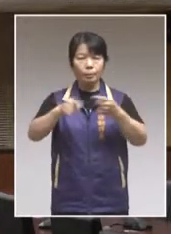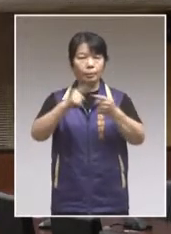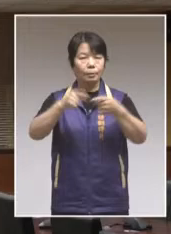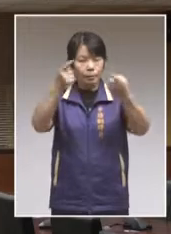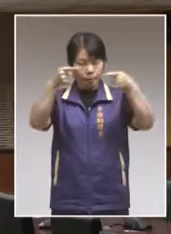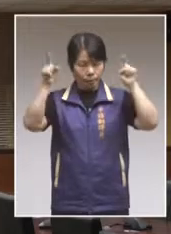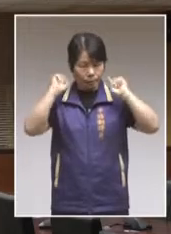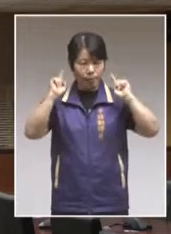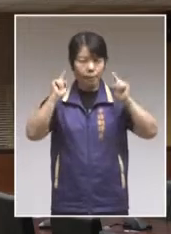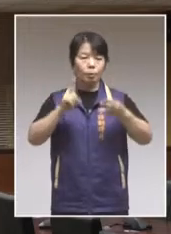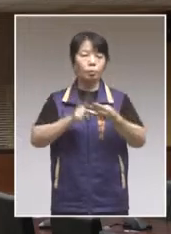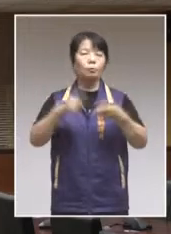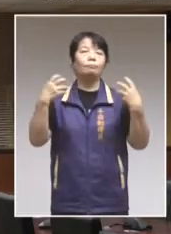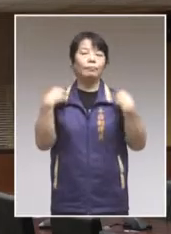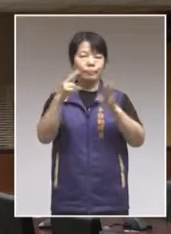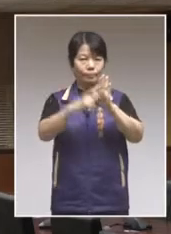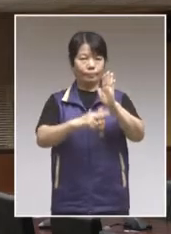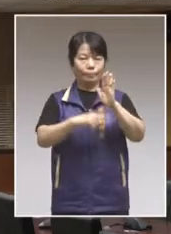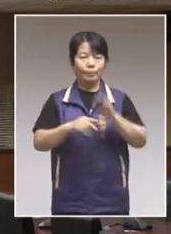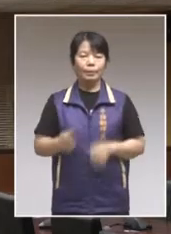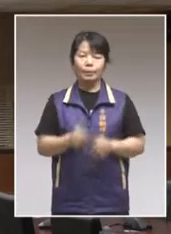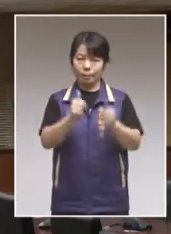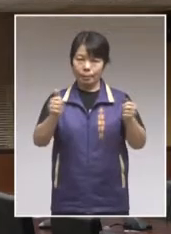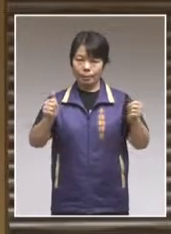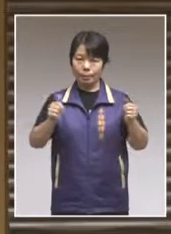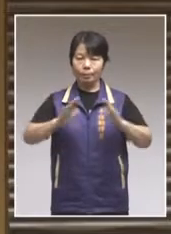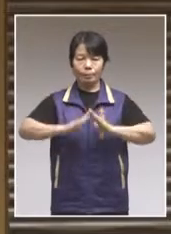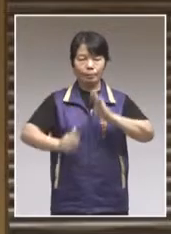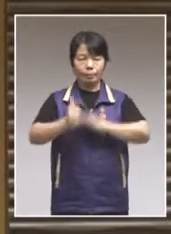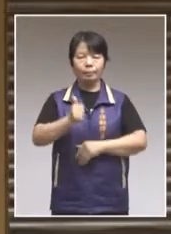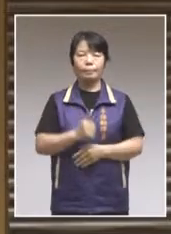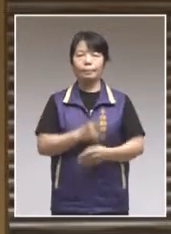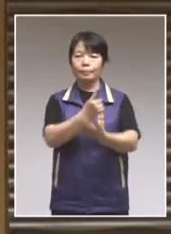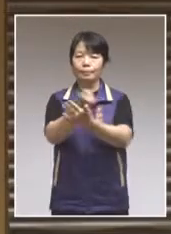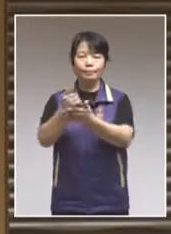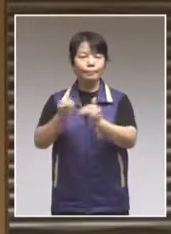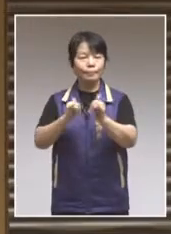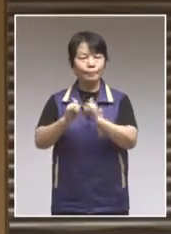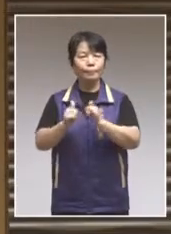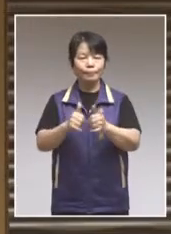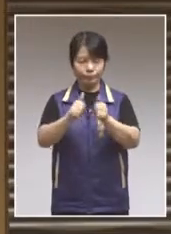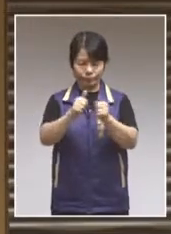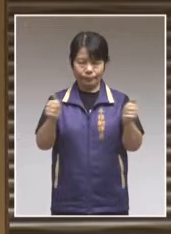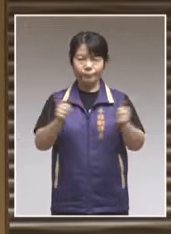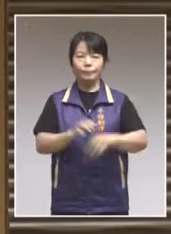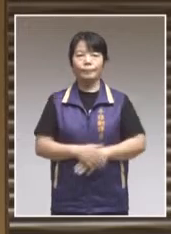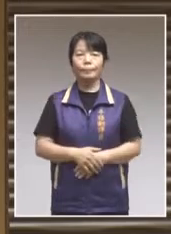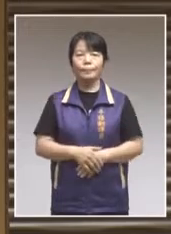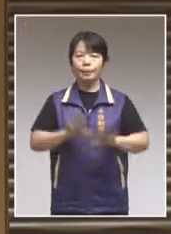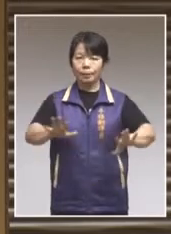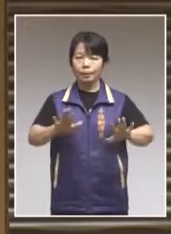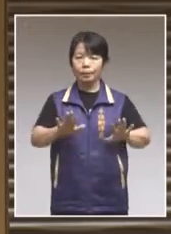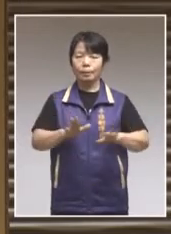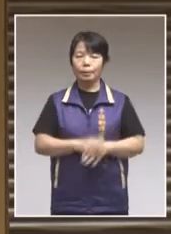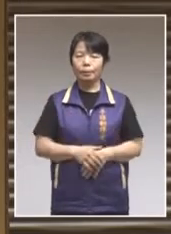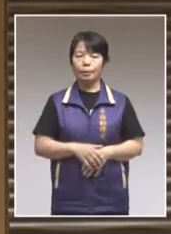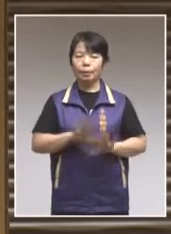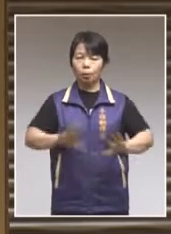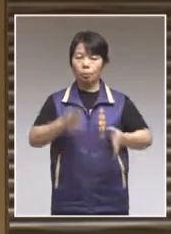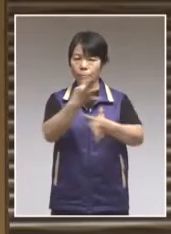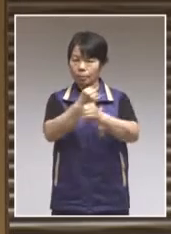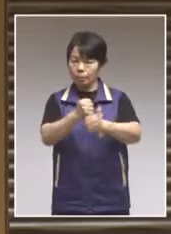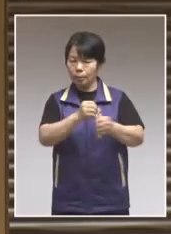说明。 好，谢谢市长，谢谢各位市民哈。那我们今天按照这个安排的期